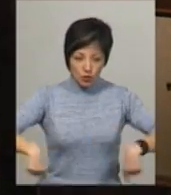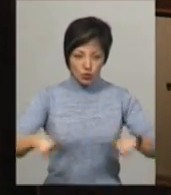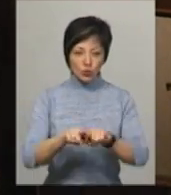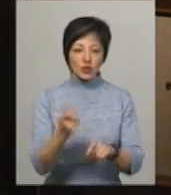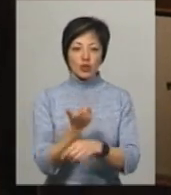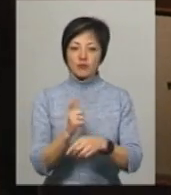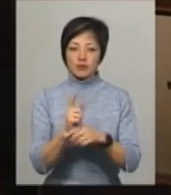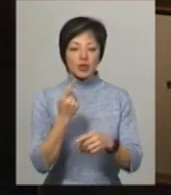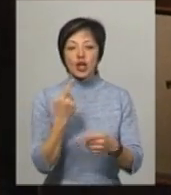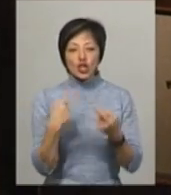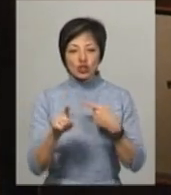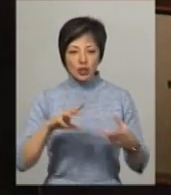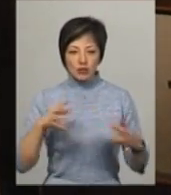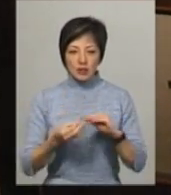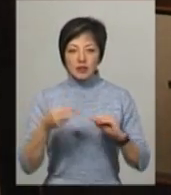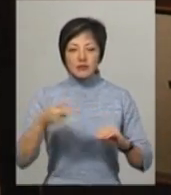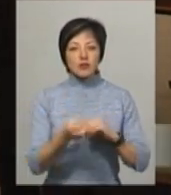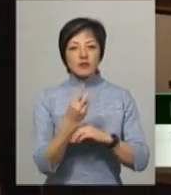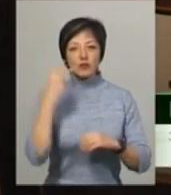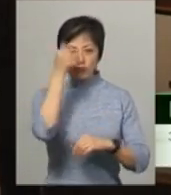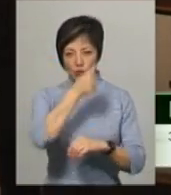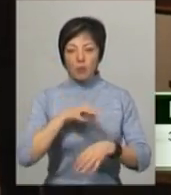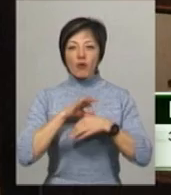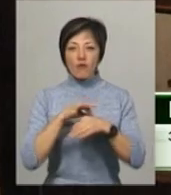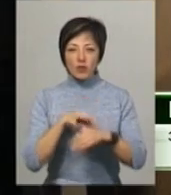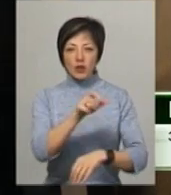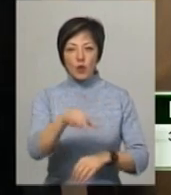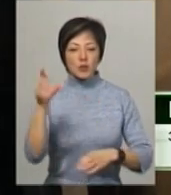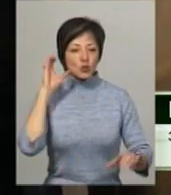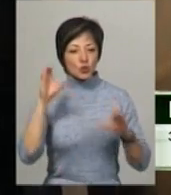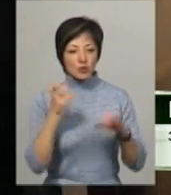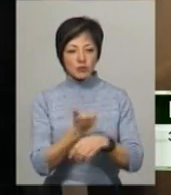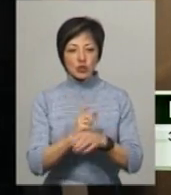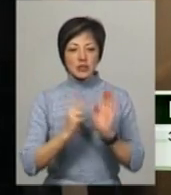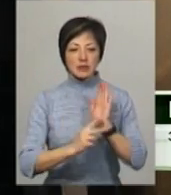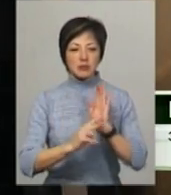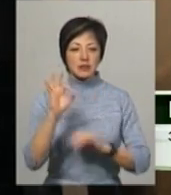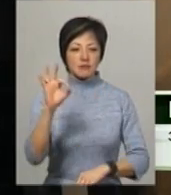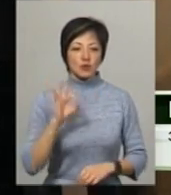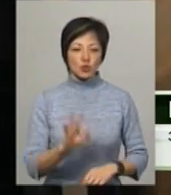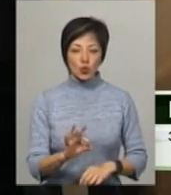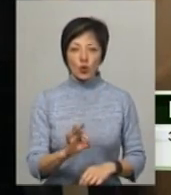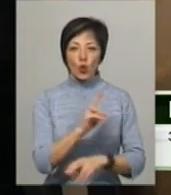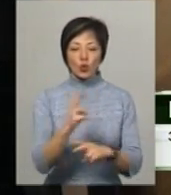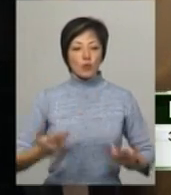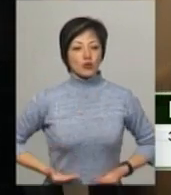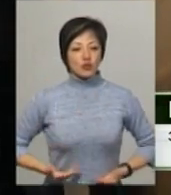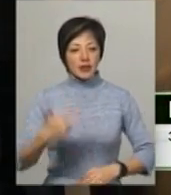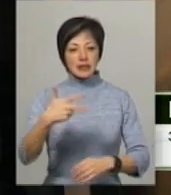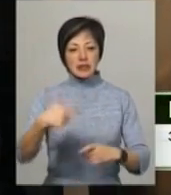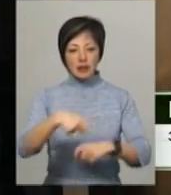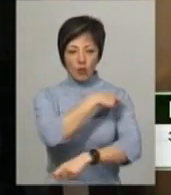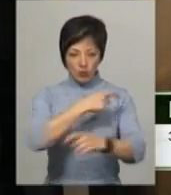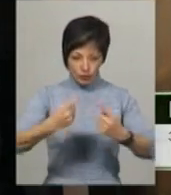інші результати. У 2011 році ми вже проводили громадські слухання. Більше 70% тих, хто проживає у 30-кілометровій